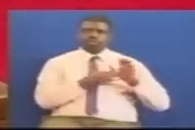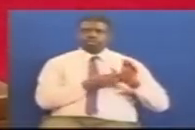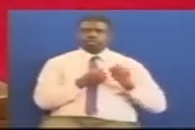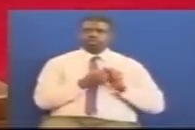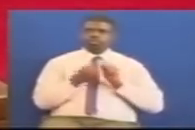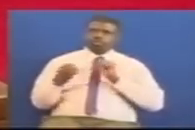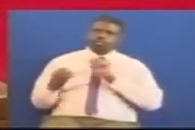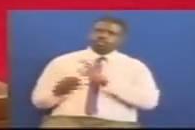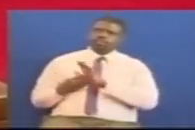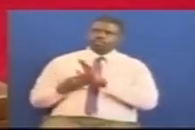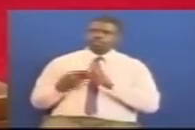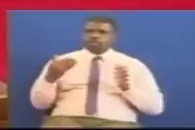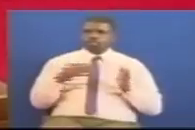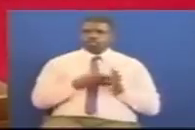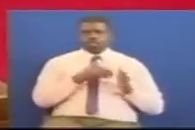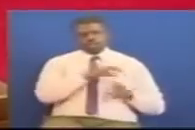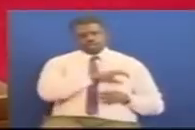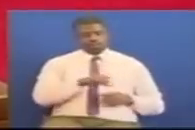2018-19 hadi mwaka